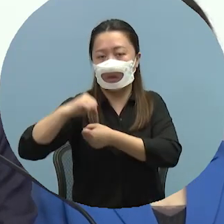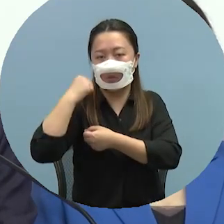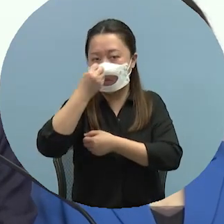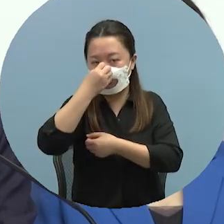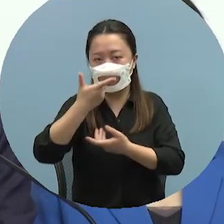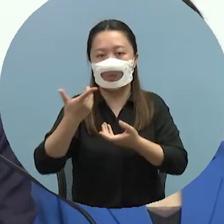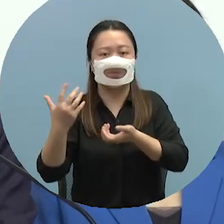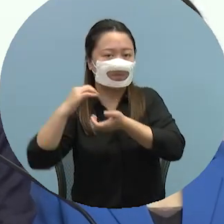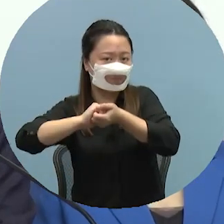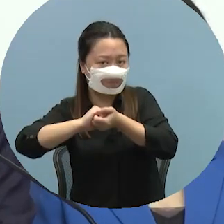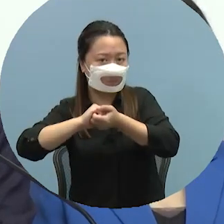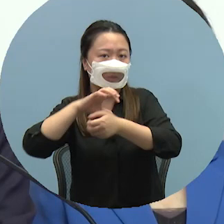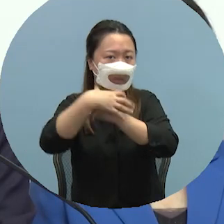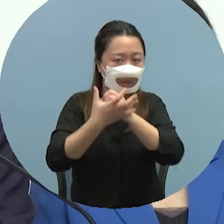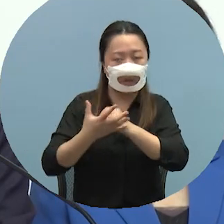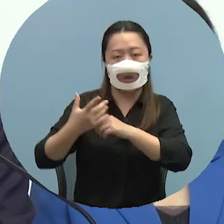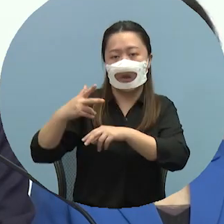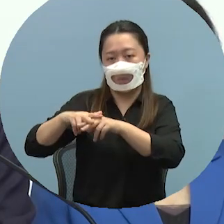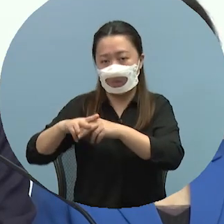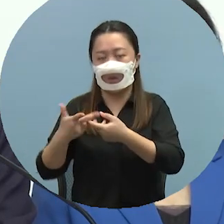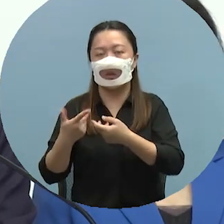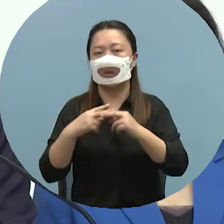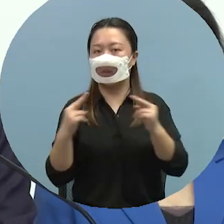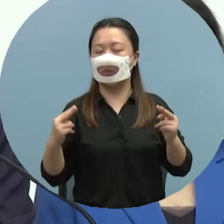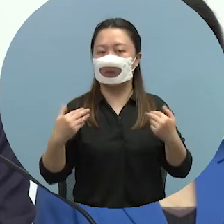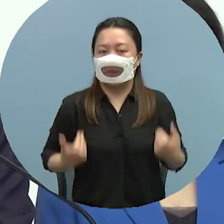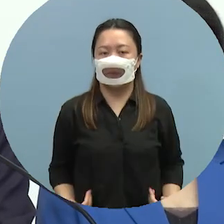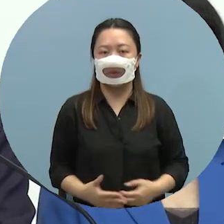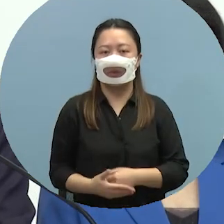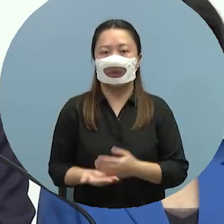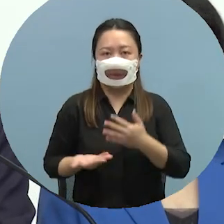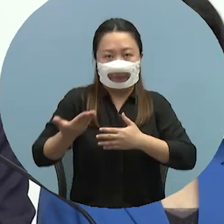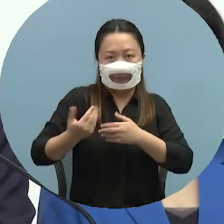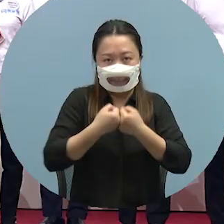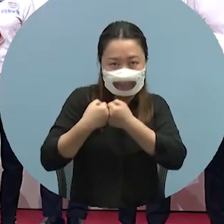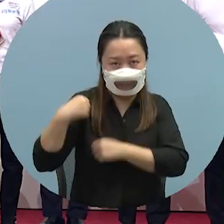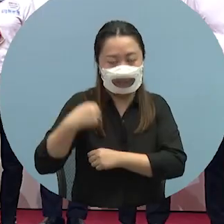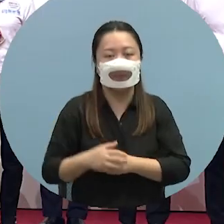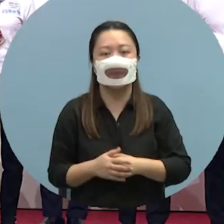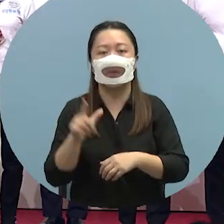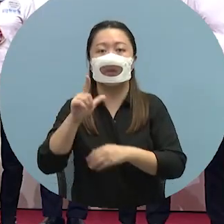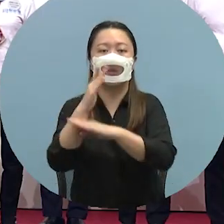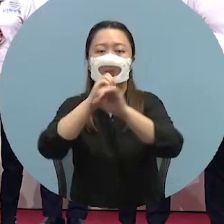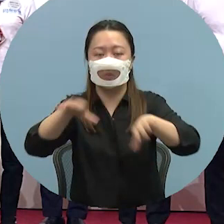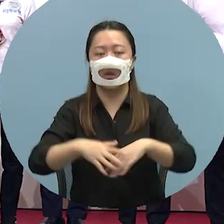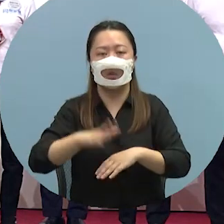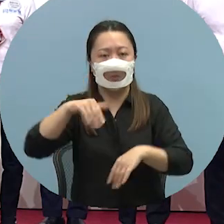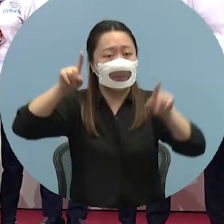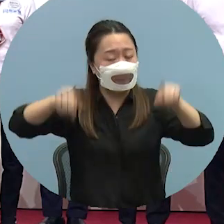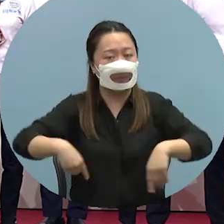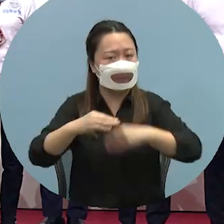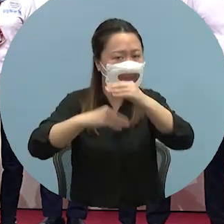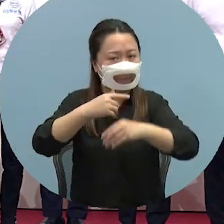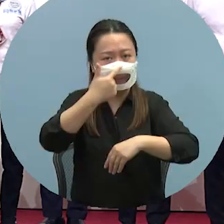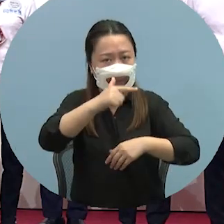界和內地最直接的橋梁作用，全面提升競爭力。 李家超說，會馬上啟動組